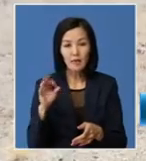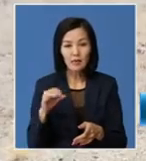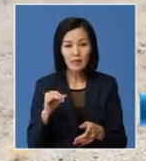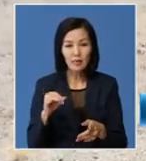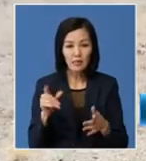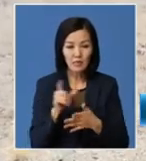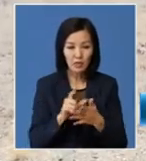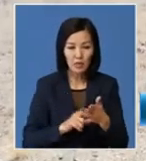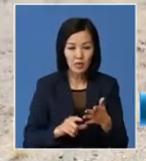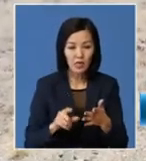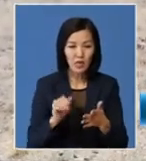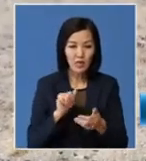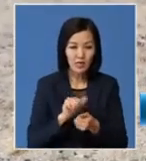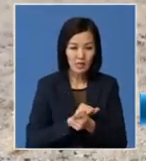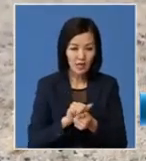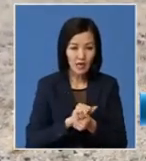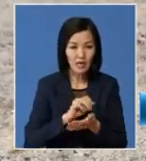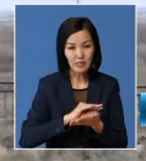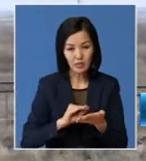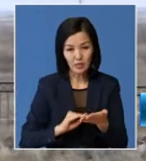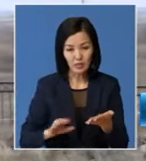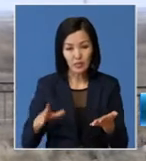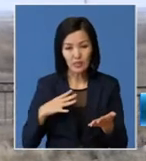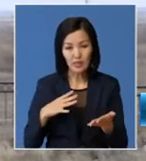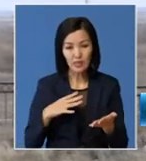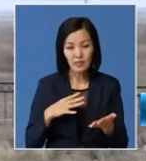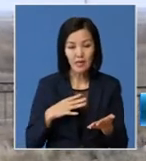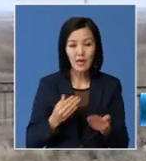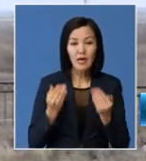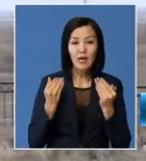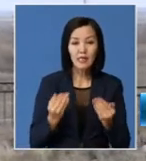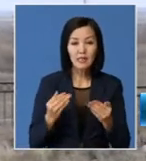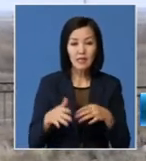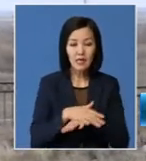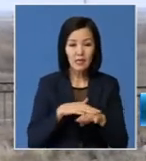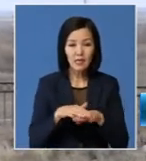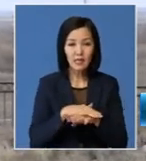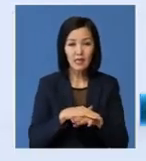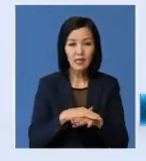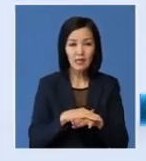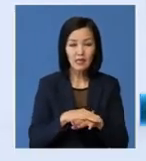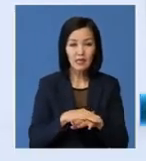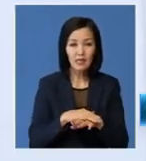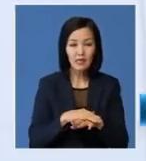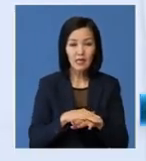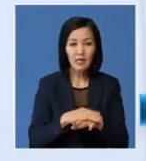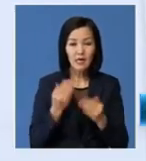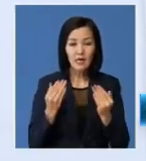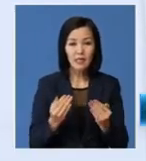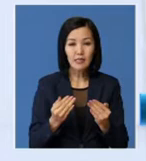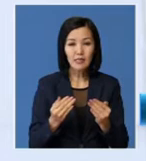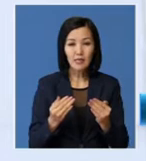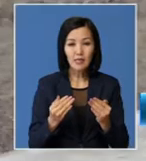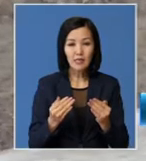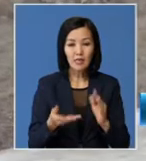ортасында қағазға түсірілді. Бүгінде кесенесі сынды, бұл жыр да қазақ халқының теңдессіз мұрасына айналған. Қазір мазар